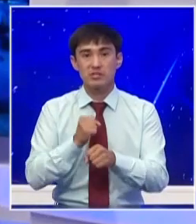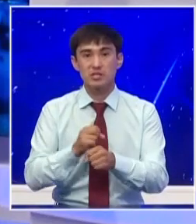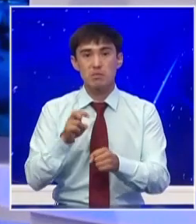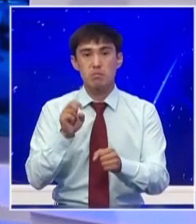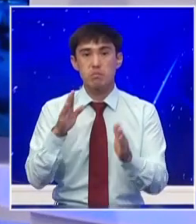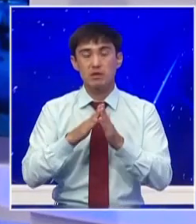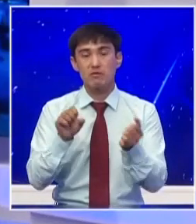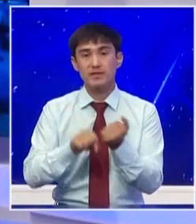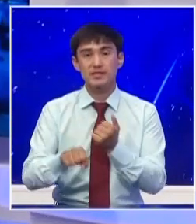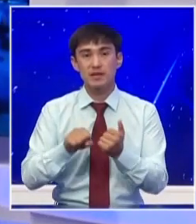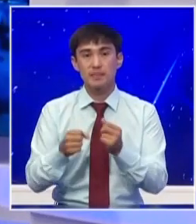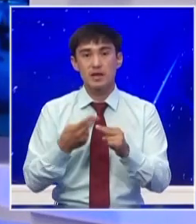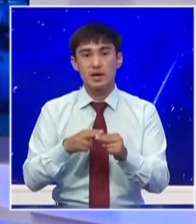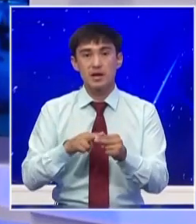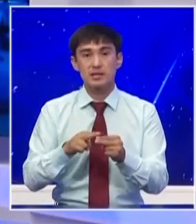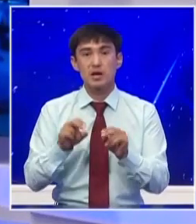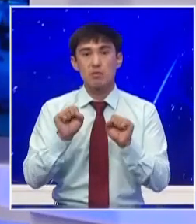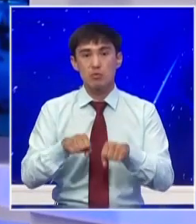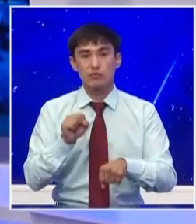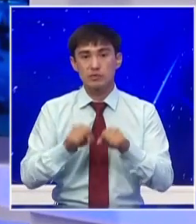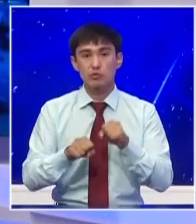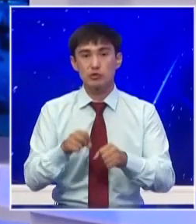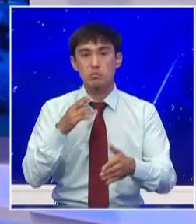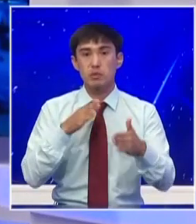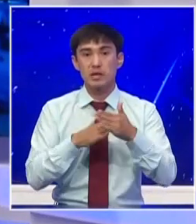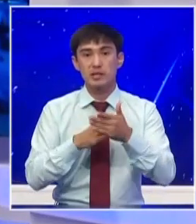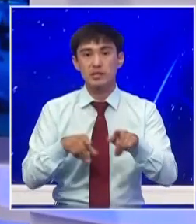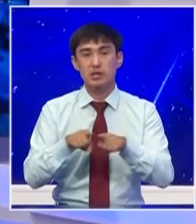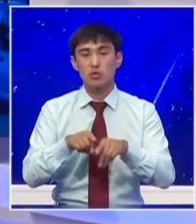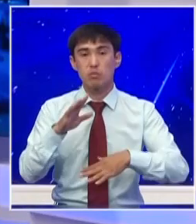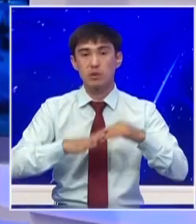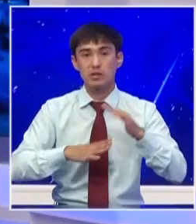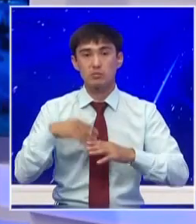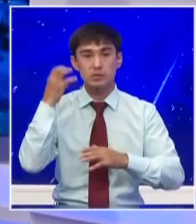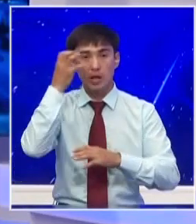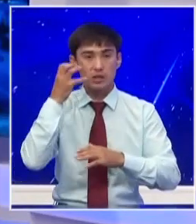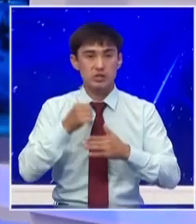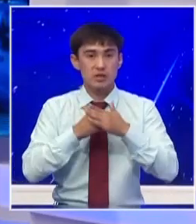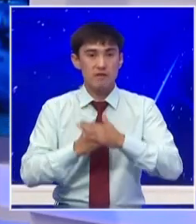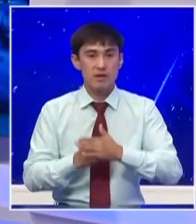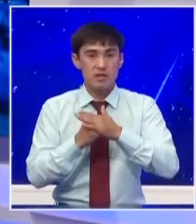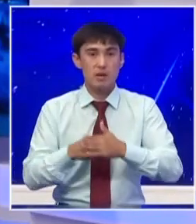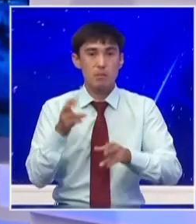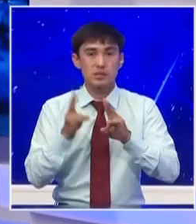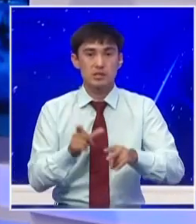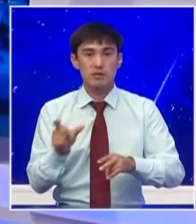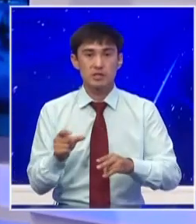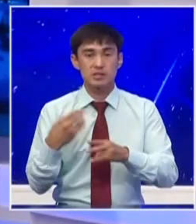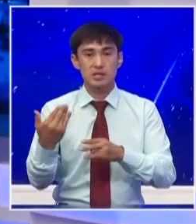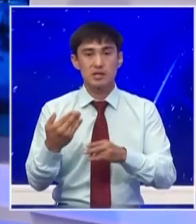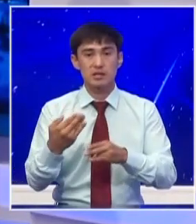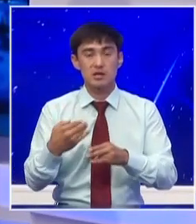бытового насилия. Это, в свою очередь, даст возможность прекратить порочную практику психологического давления на пострадавших со